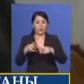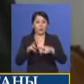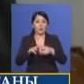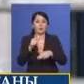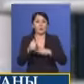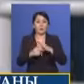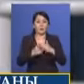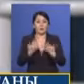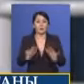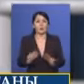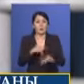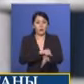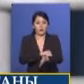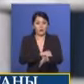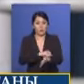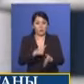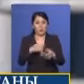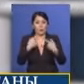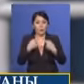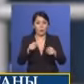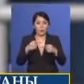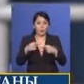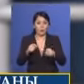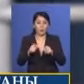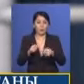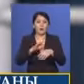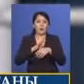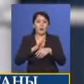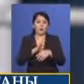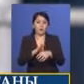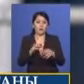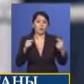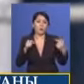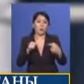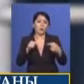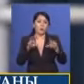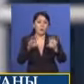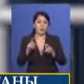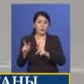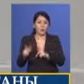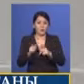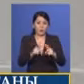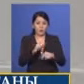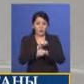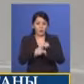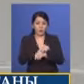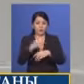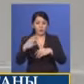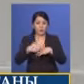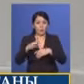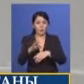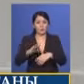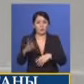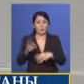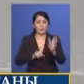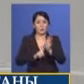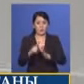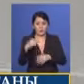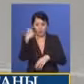қатар қала тұрғынына есірткі заттарын сату және өткізу мақсатында заңсыз дайындағаны сақтағаны үшін де жаза кесілді. Облыста